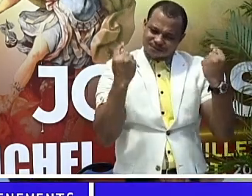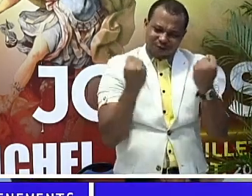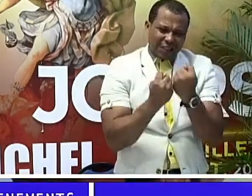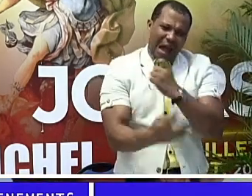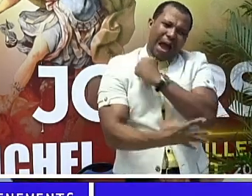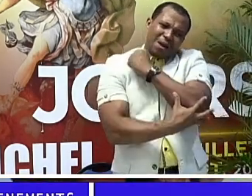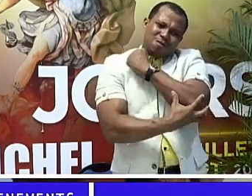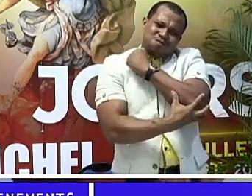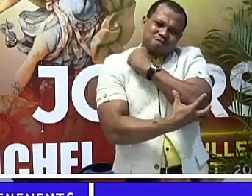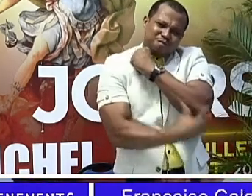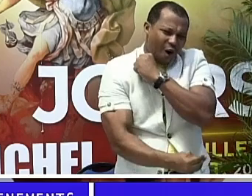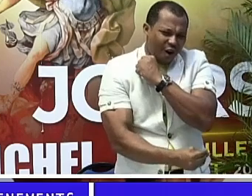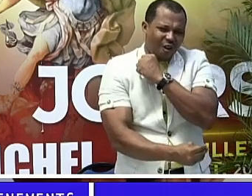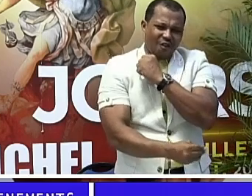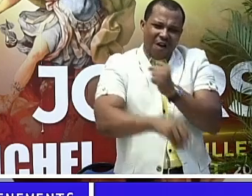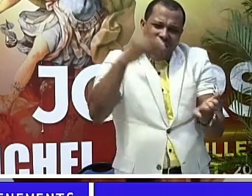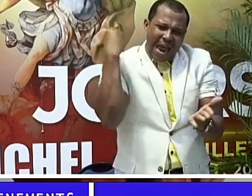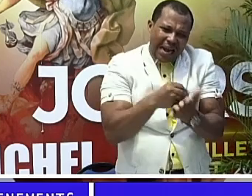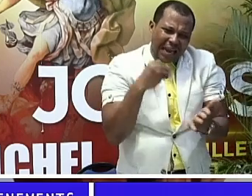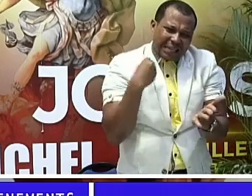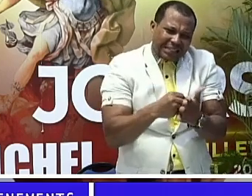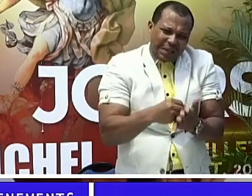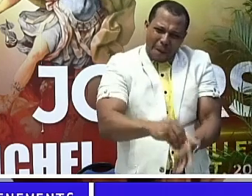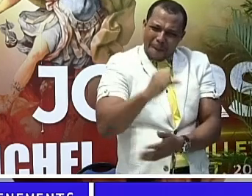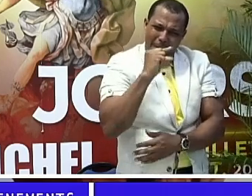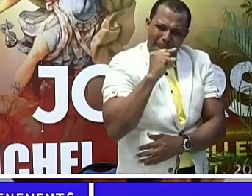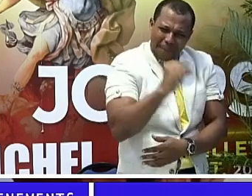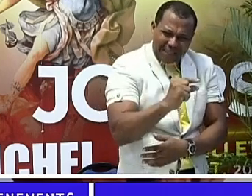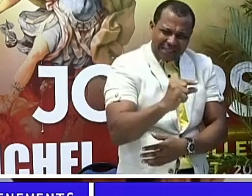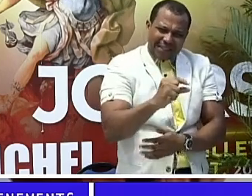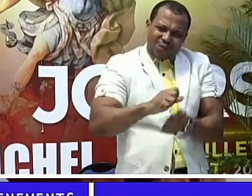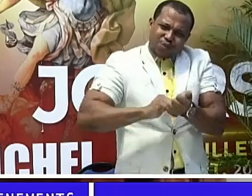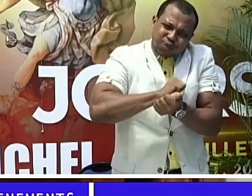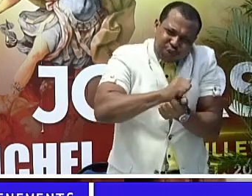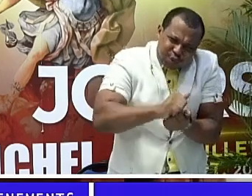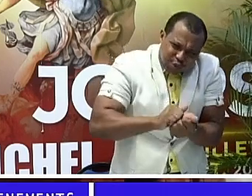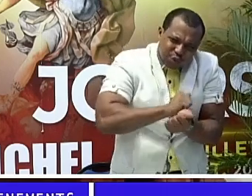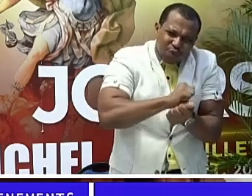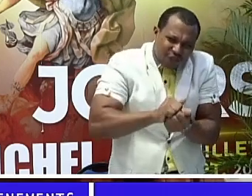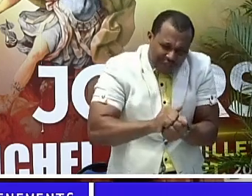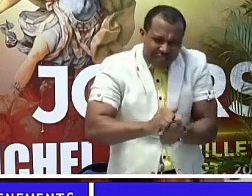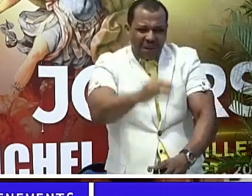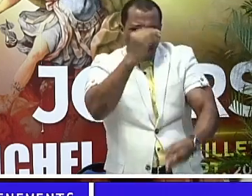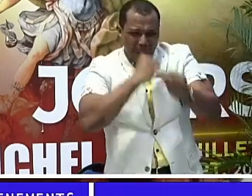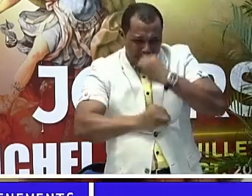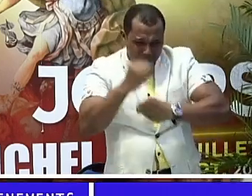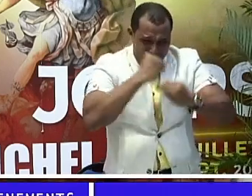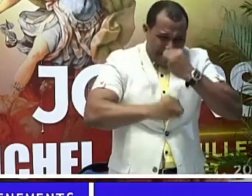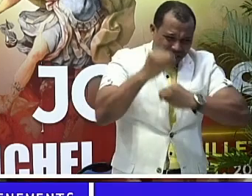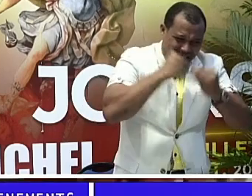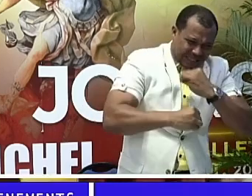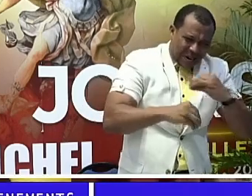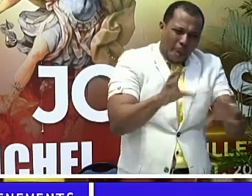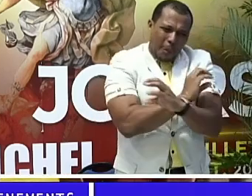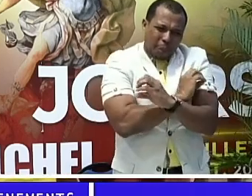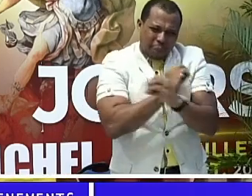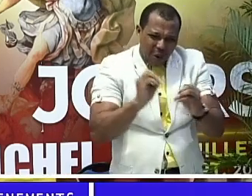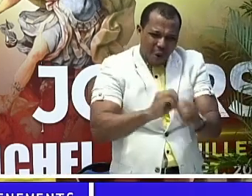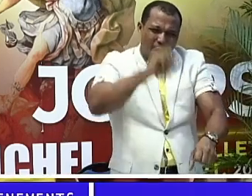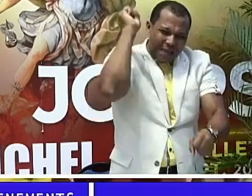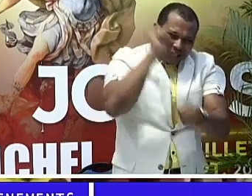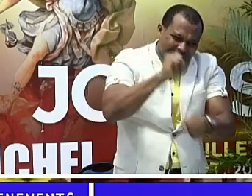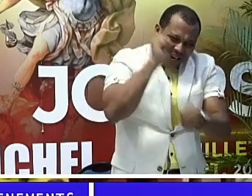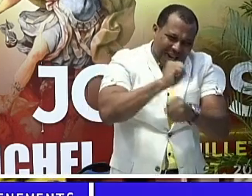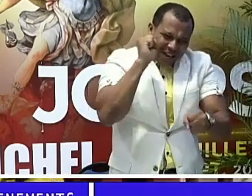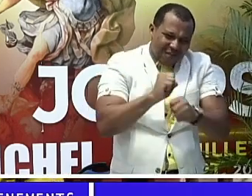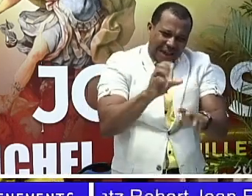gagner moyen économique, côté pas gagner possibilité pour mon nan même manger, gagne plus